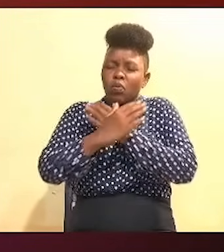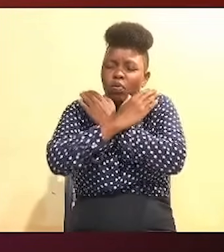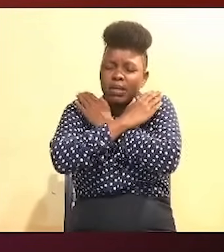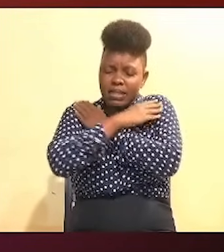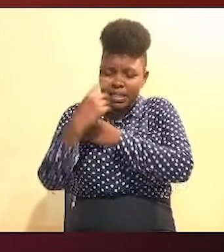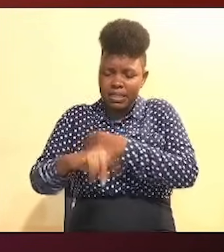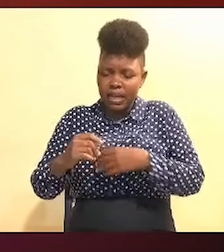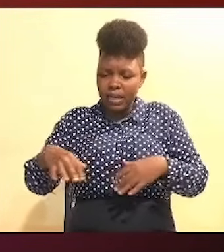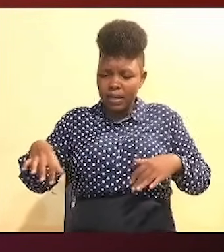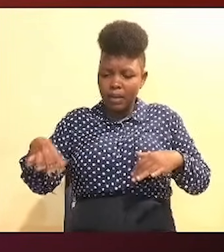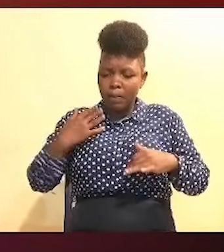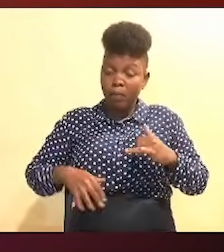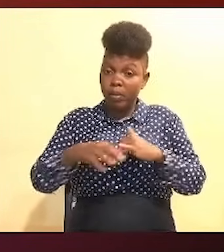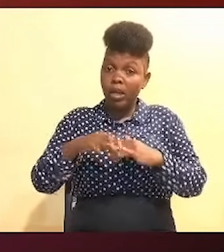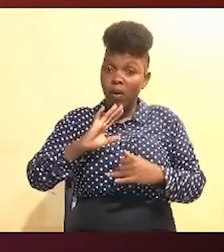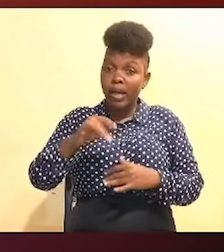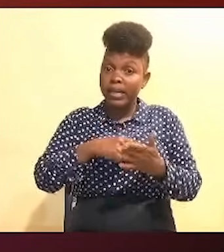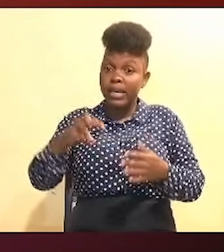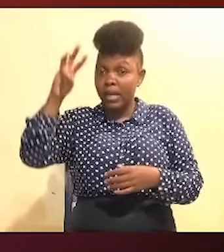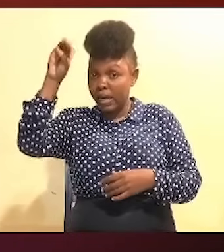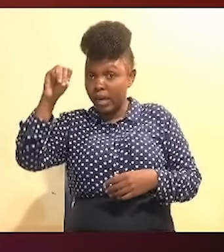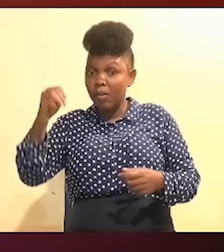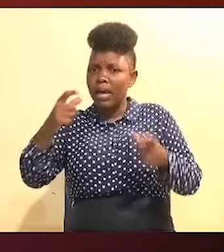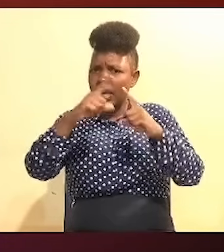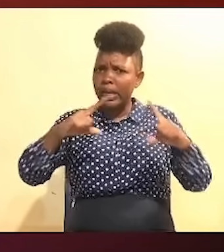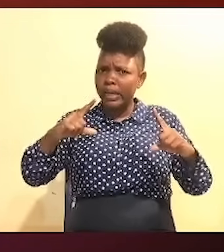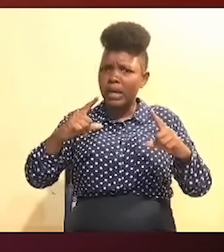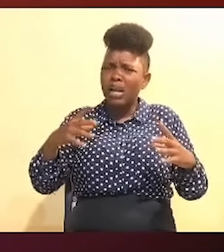Mary, na kumbusu. Lakini hakujibu.